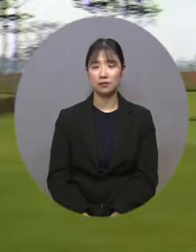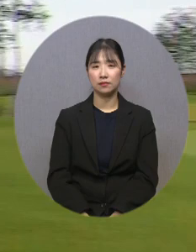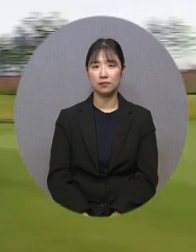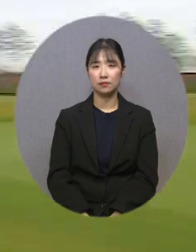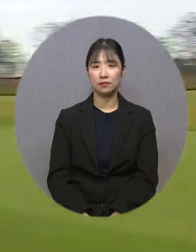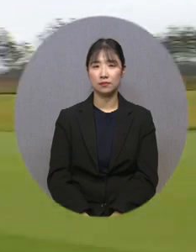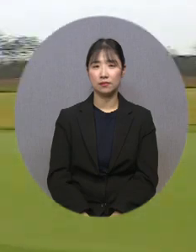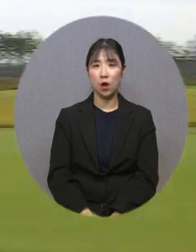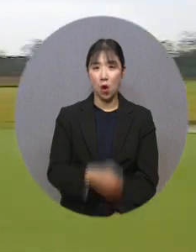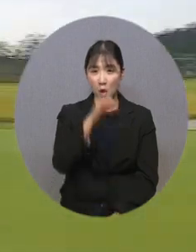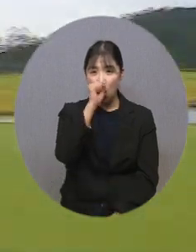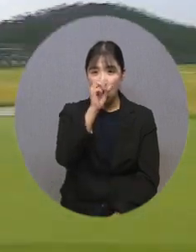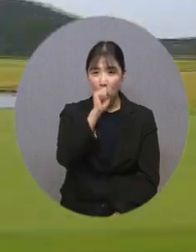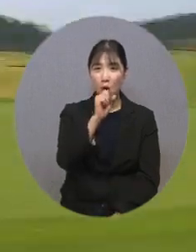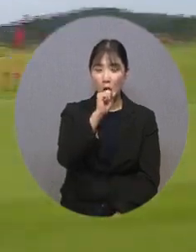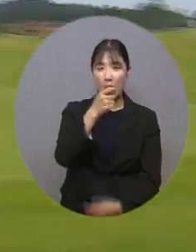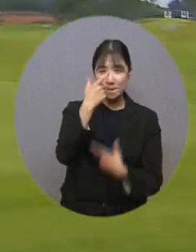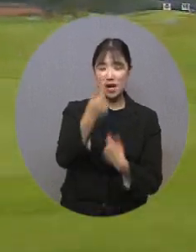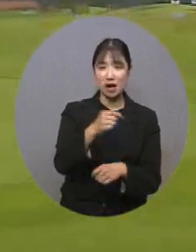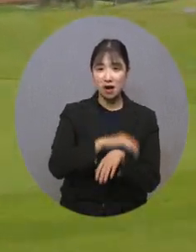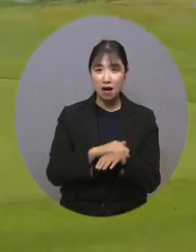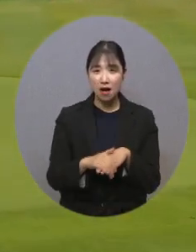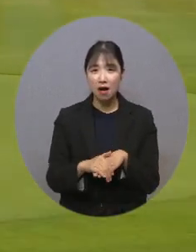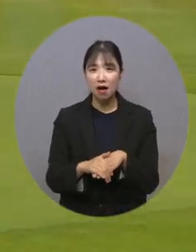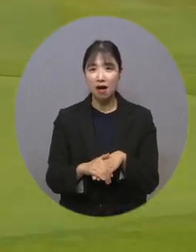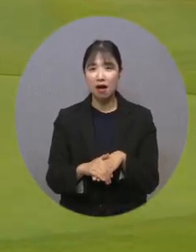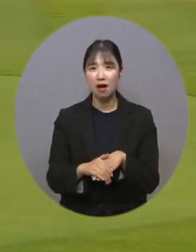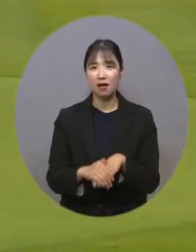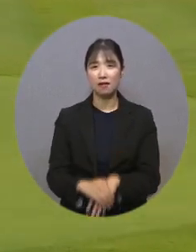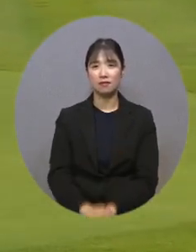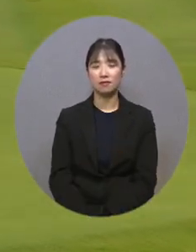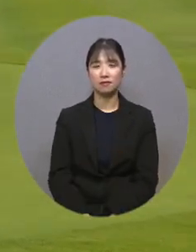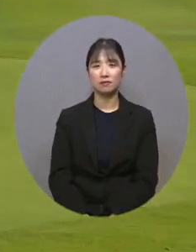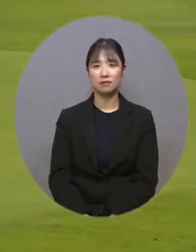좋아, 좋아. 딱 좋아. 잘했다. 우와!